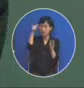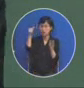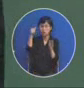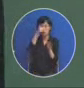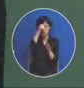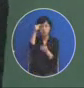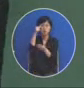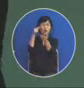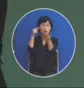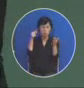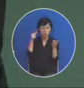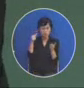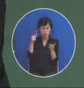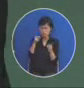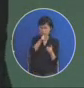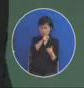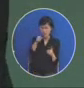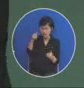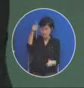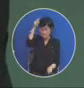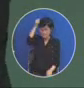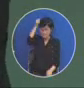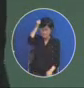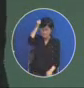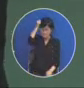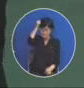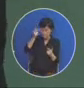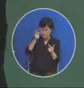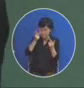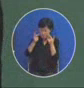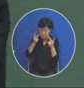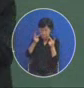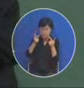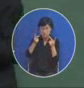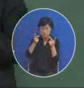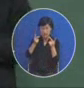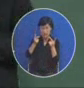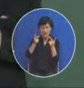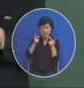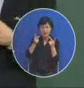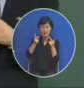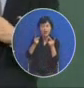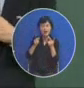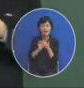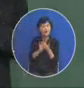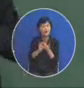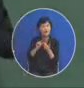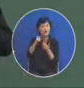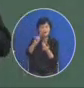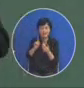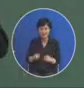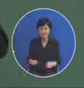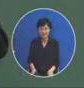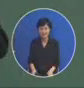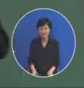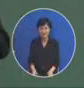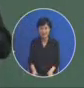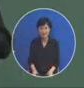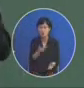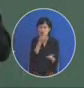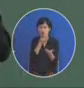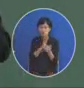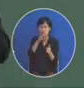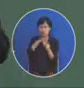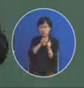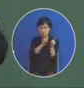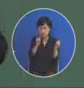언약을 진짜 잡으시면은 어떻게 되느냐? So elders, if you really hold on to this covenant, what happens? 중직자들이 진짜 이